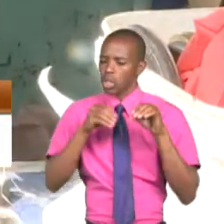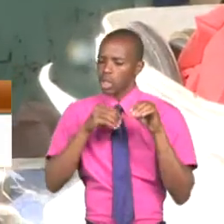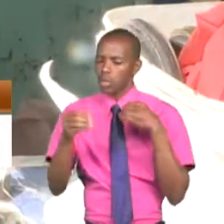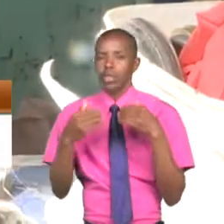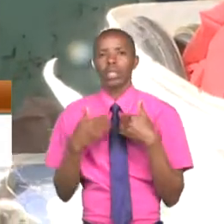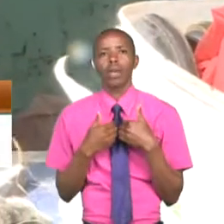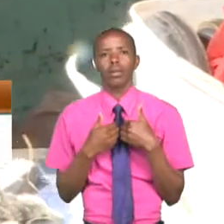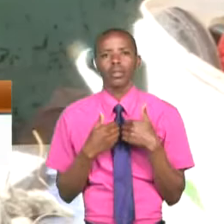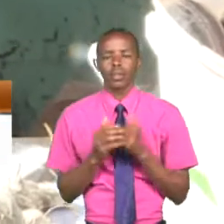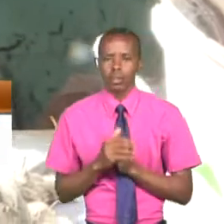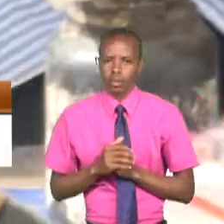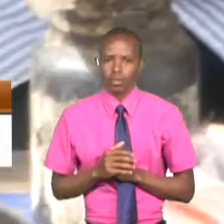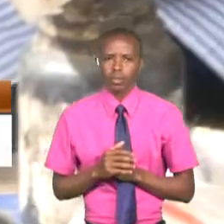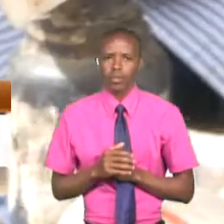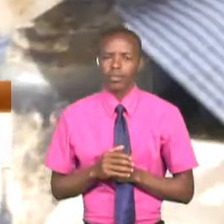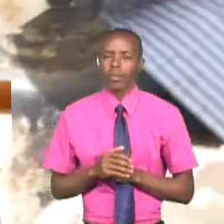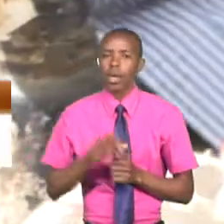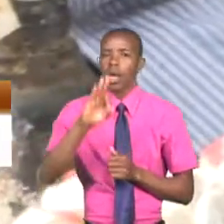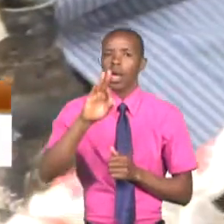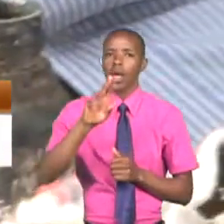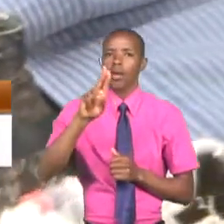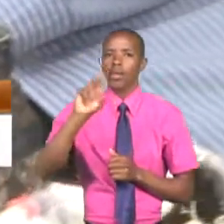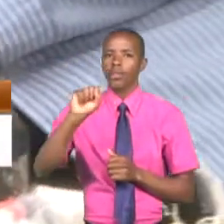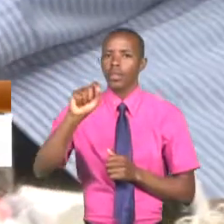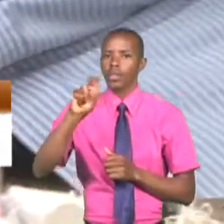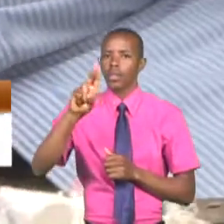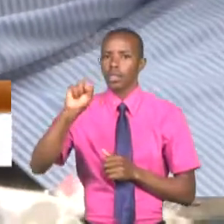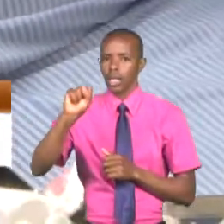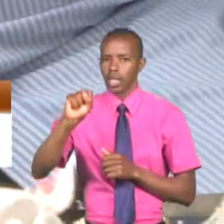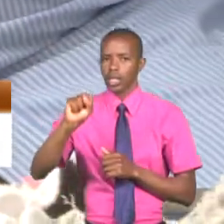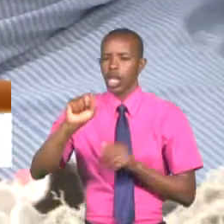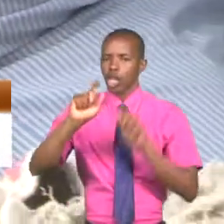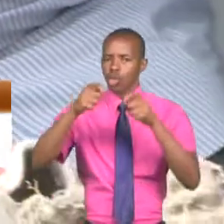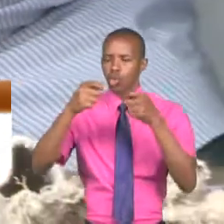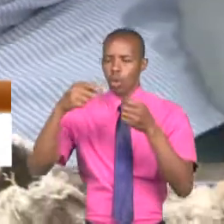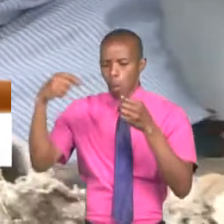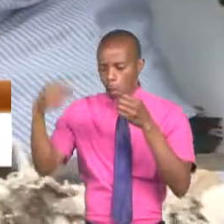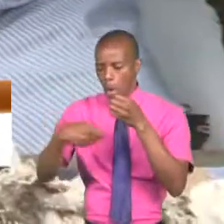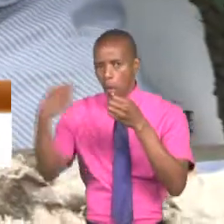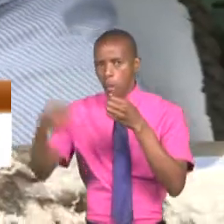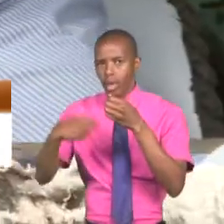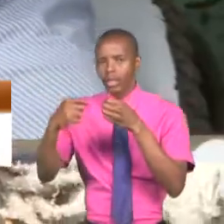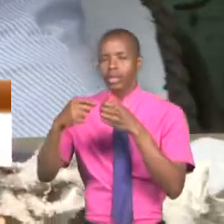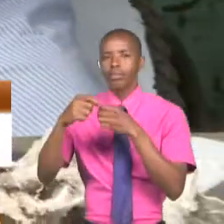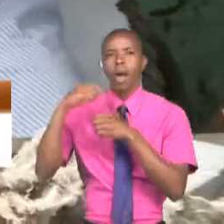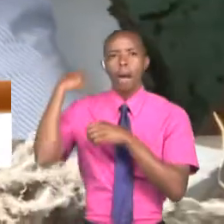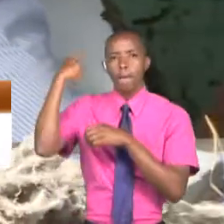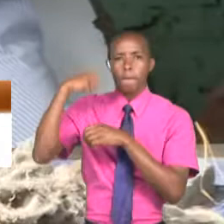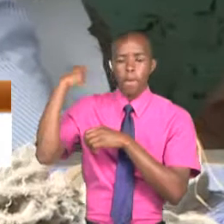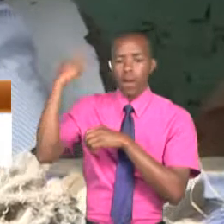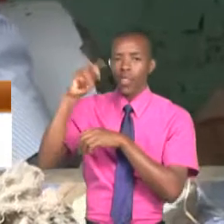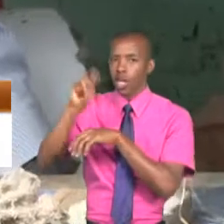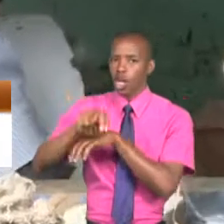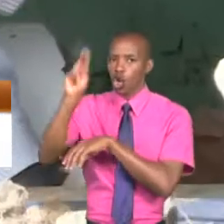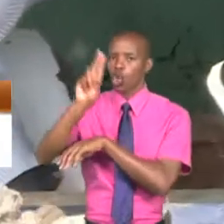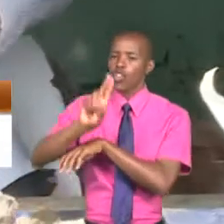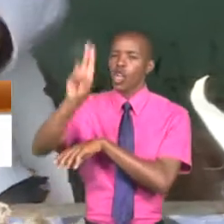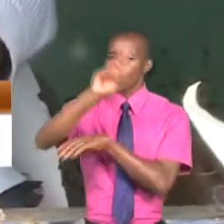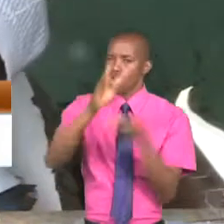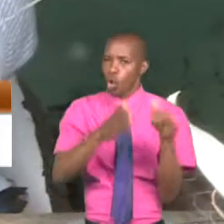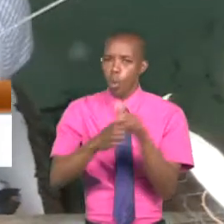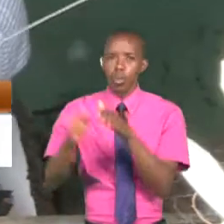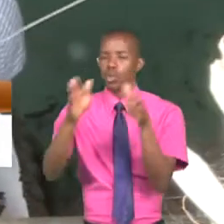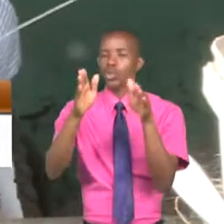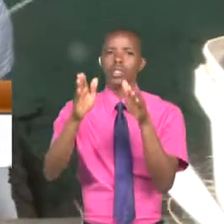maumbile. Festus Mungambi ni mshonaji wa viatu kwenye mtaa wa Mathare Kaskazini. Yeye ameamua kutumia nafasi ya